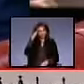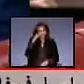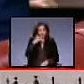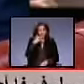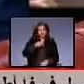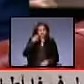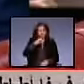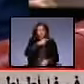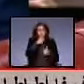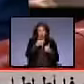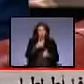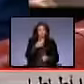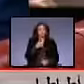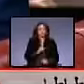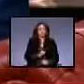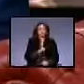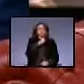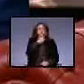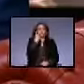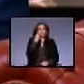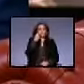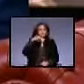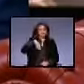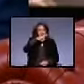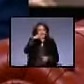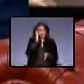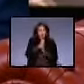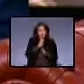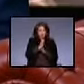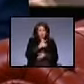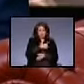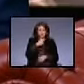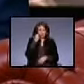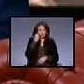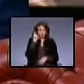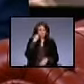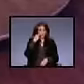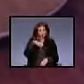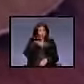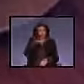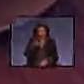واللي احنا بنعتز بيهم. وكان معاكم كريم عبد العزيز، واحد من الناس.